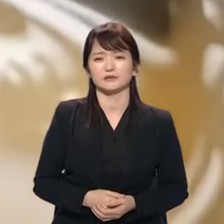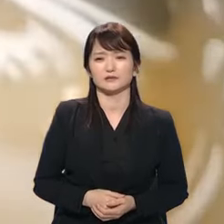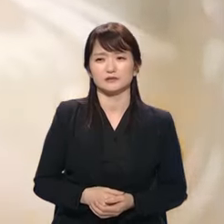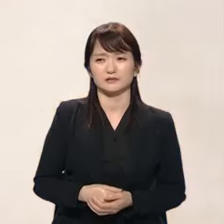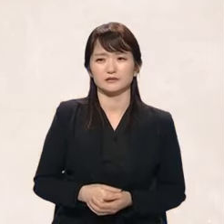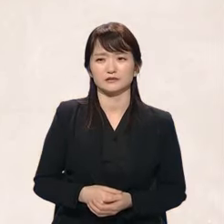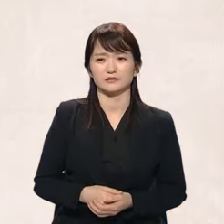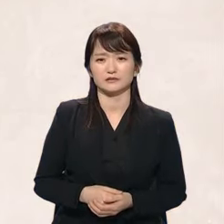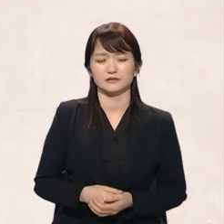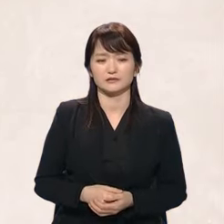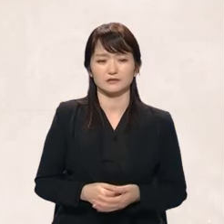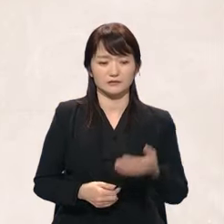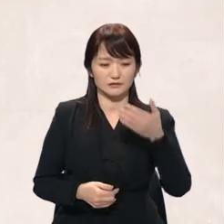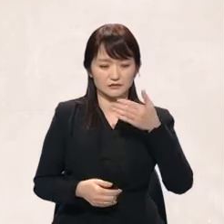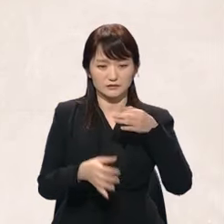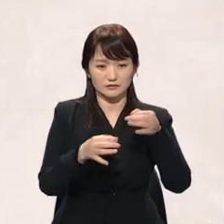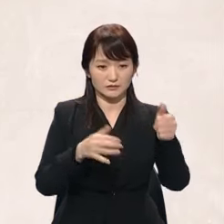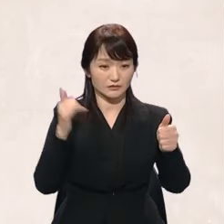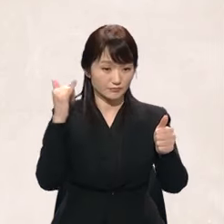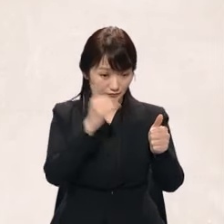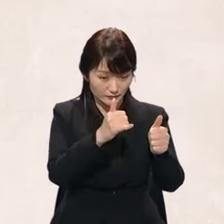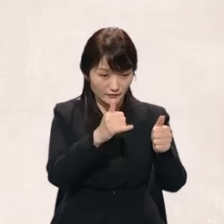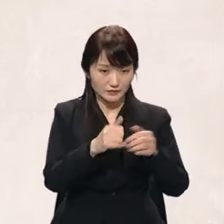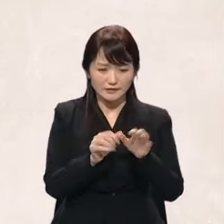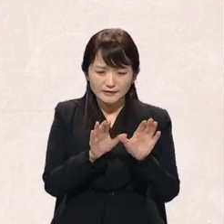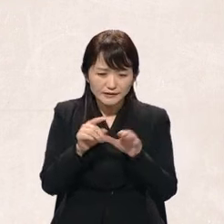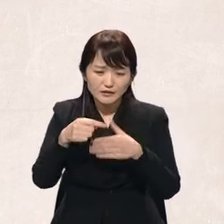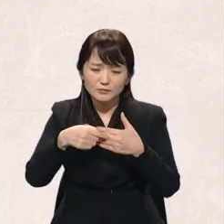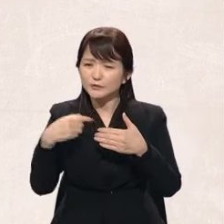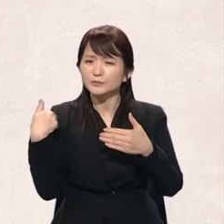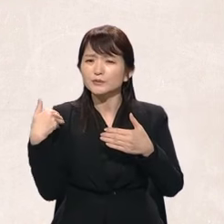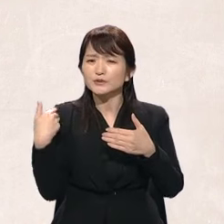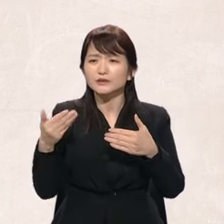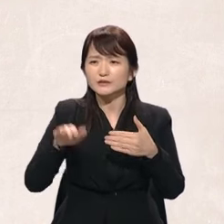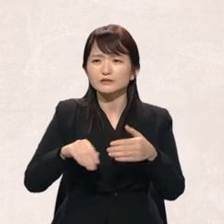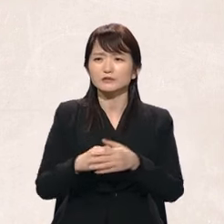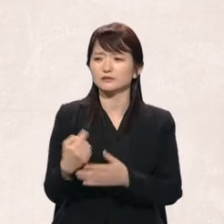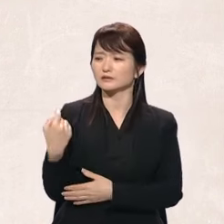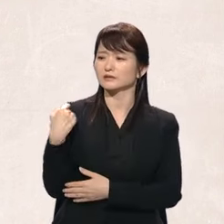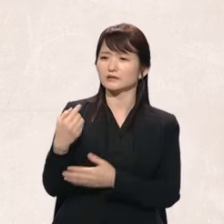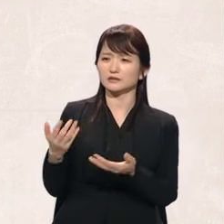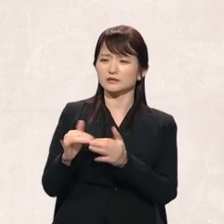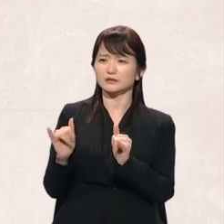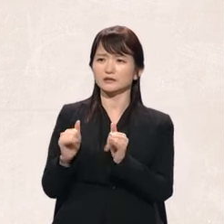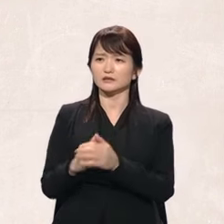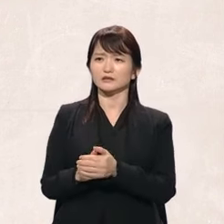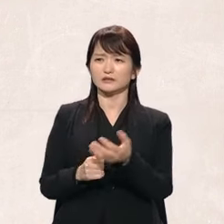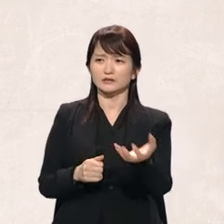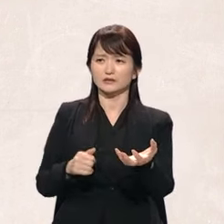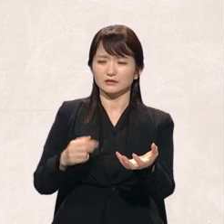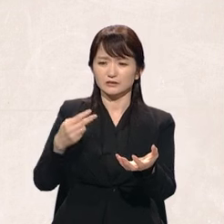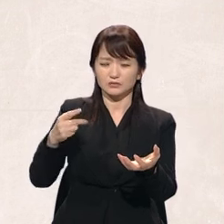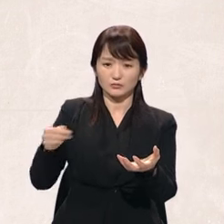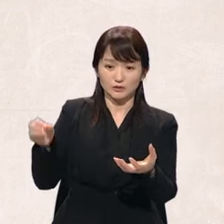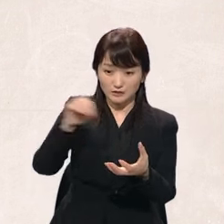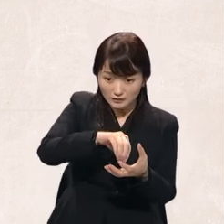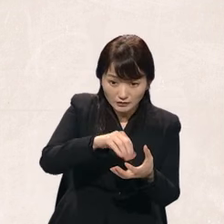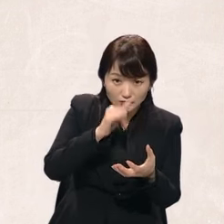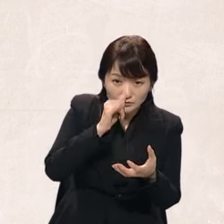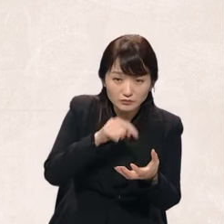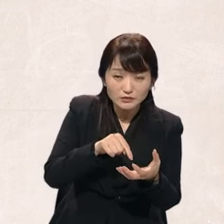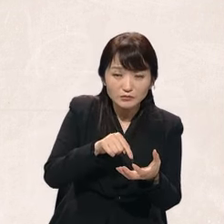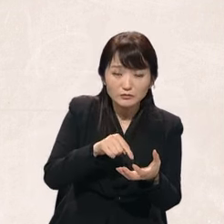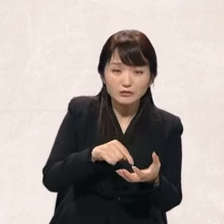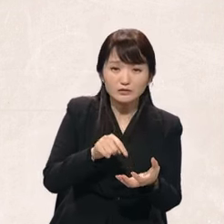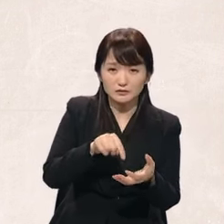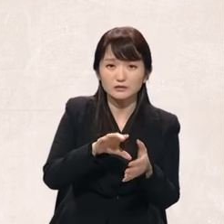했는데 뭐 개껍질이다 이런 건 모르셨으니까 그럴 수도 있겠지만 뒤에서 직원이 뚝배기가 껴서 들어갔나 보다 뭐 이렇게 얘기를 했잖아요.